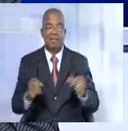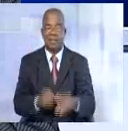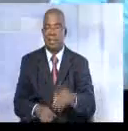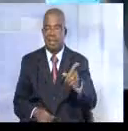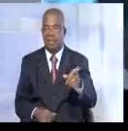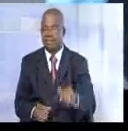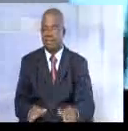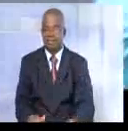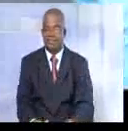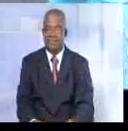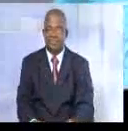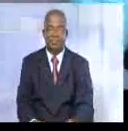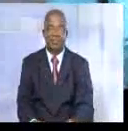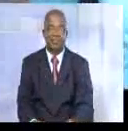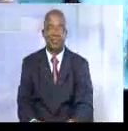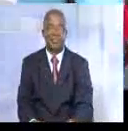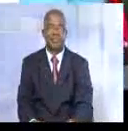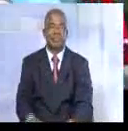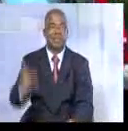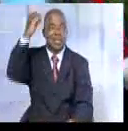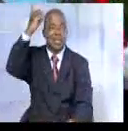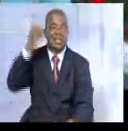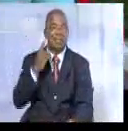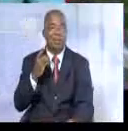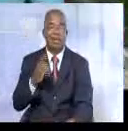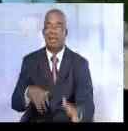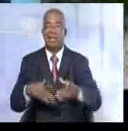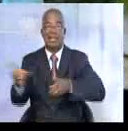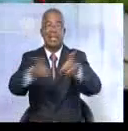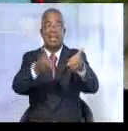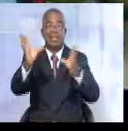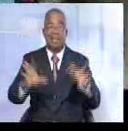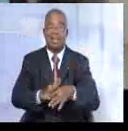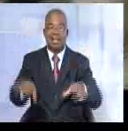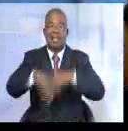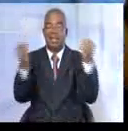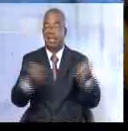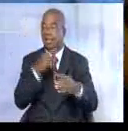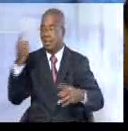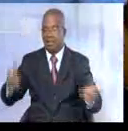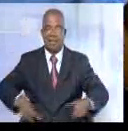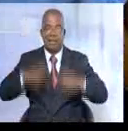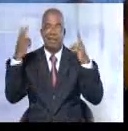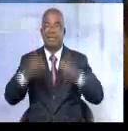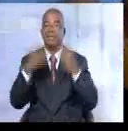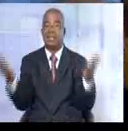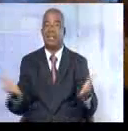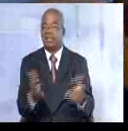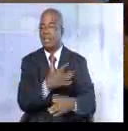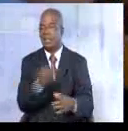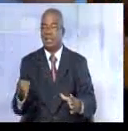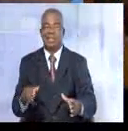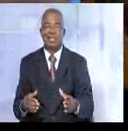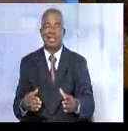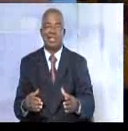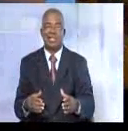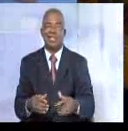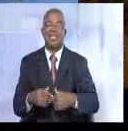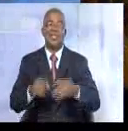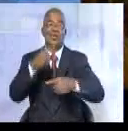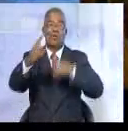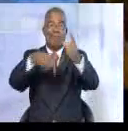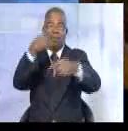Kone. Diplomates et hommes d'affaires allemands vivant en Côte d'Ivoire ont tenu à partager cette journée des législatives